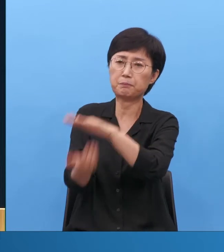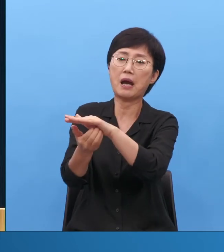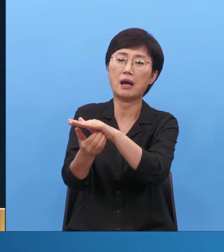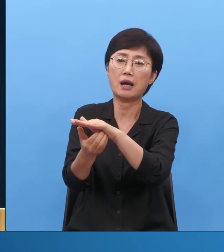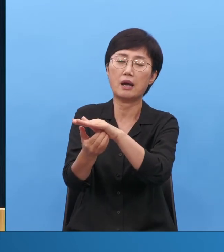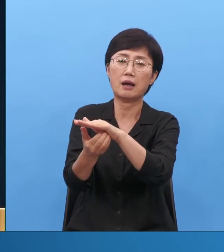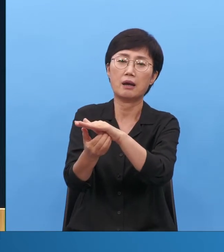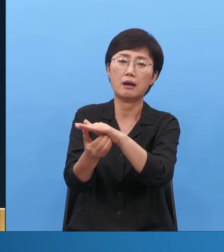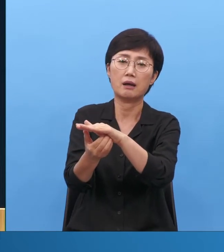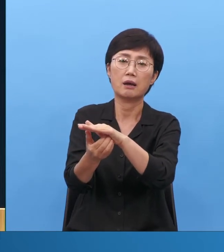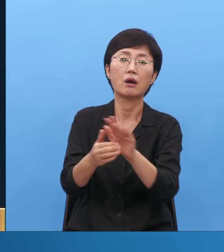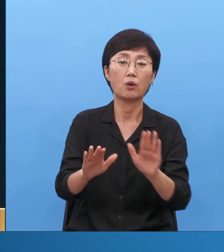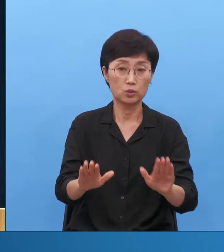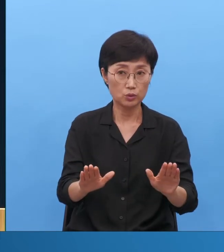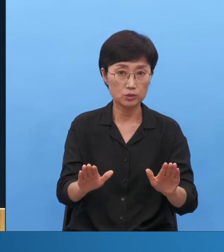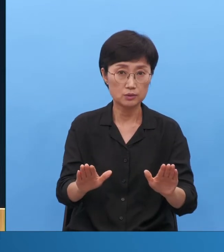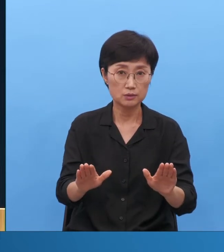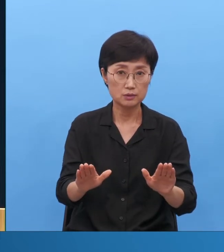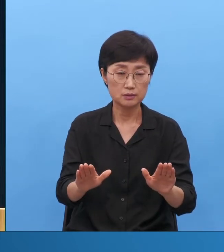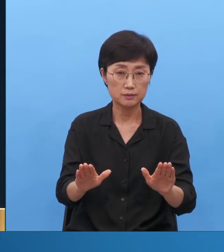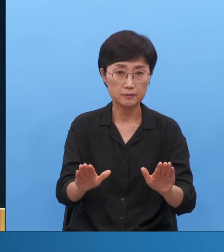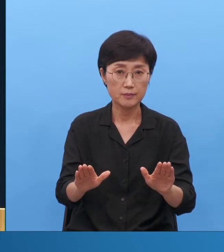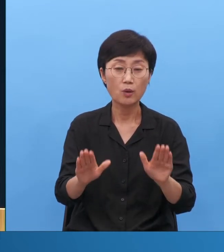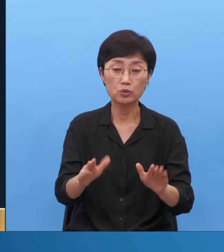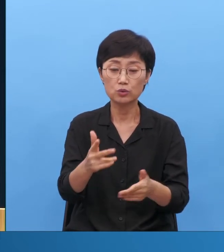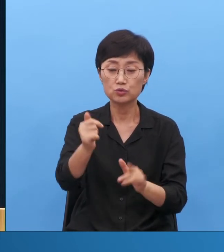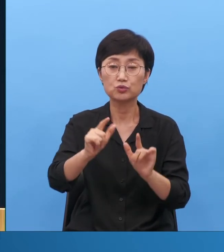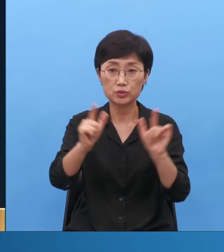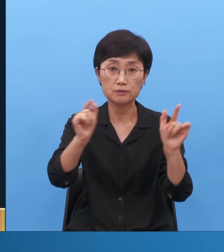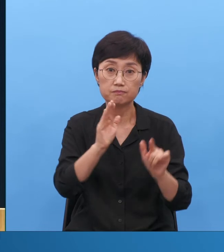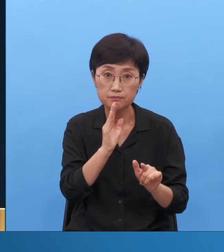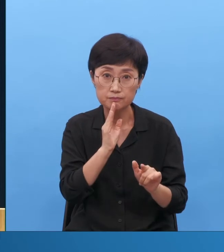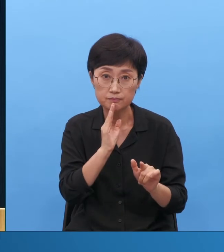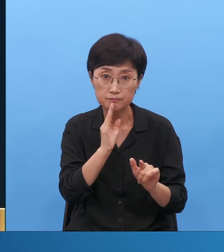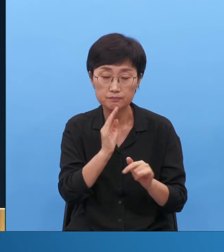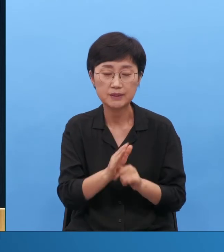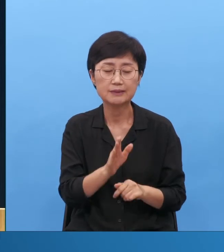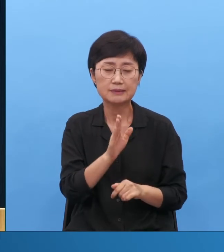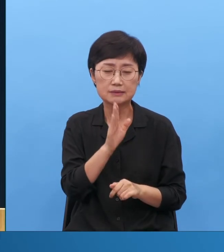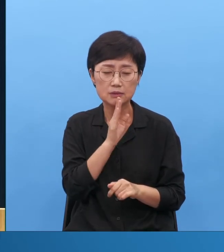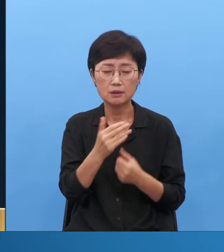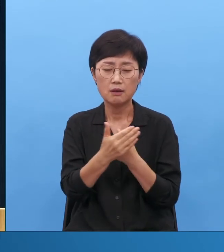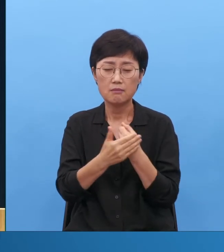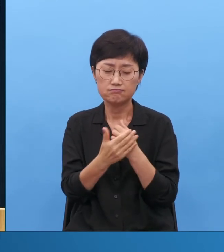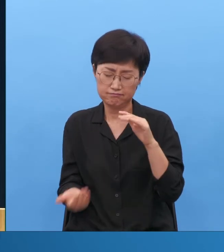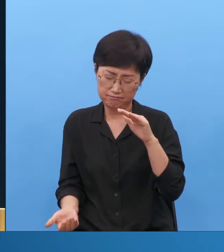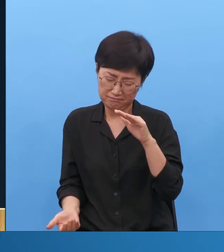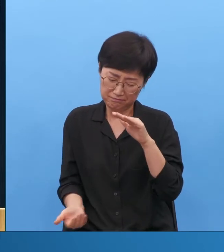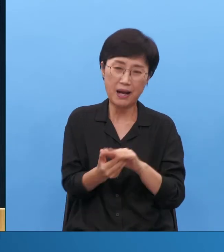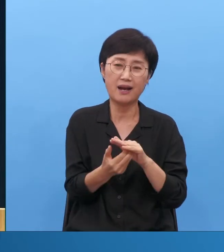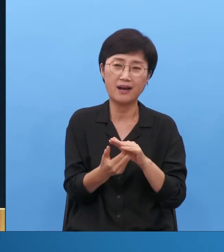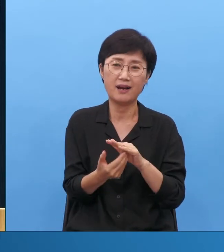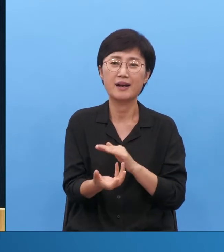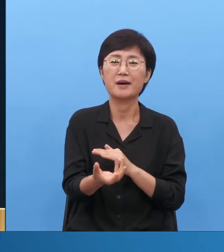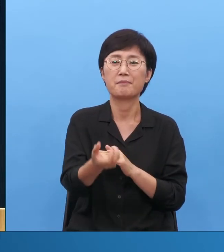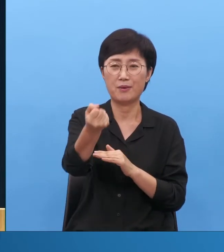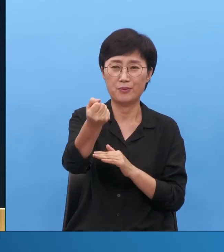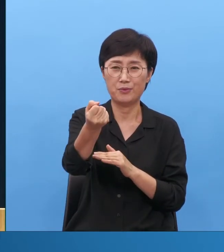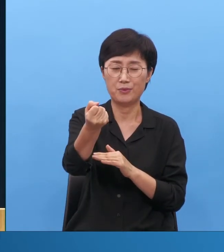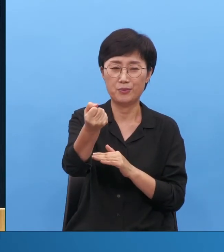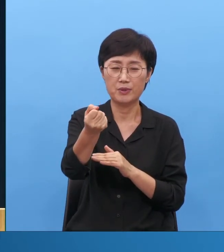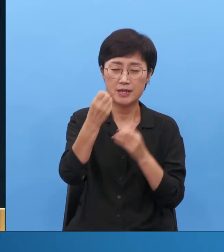greatest 오늘 answers. 주일에 정말 최고의 은혜 받는 새 은혜 받는